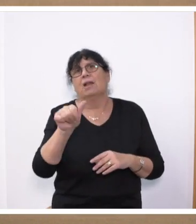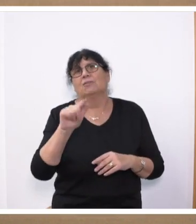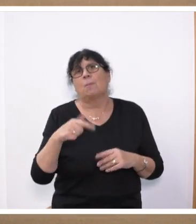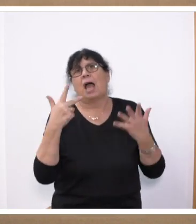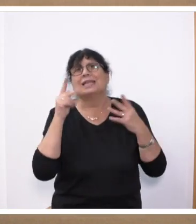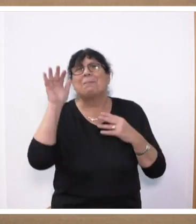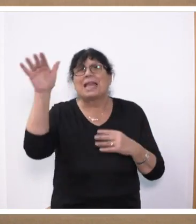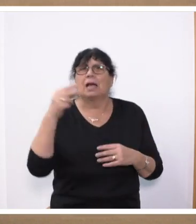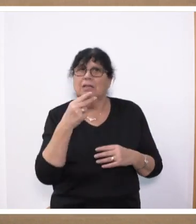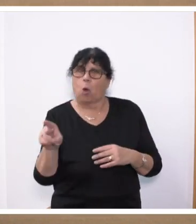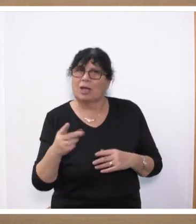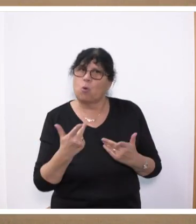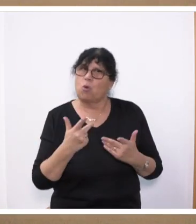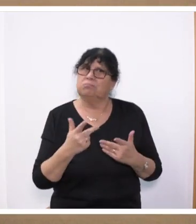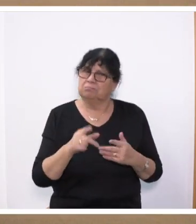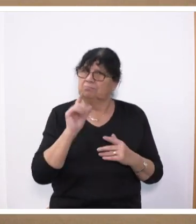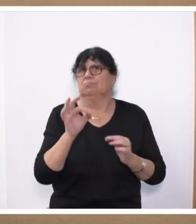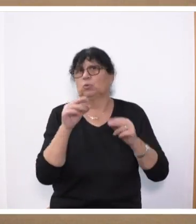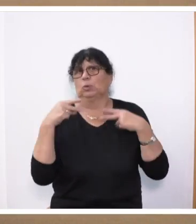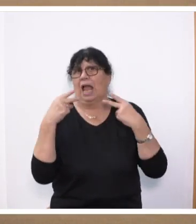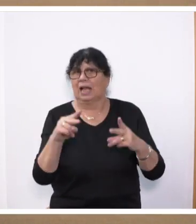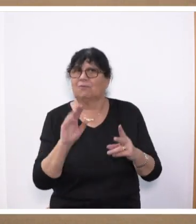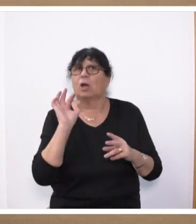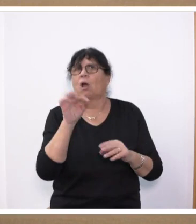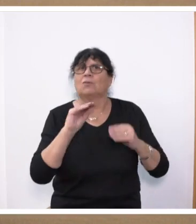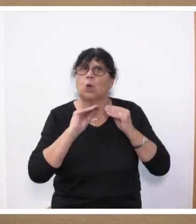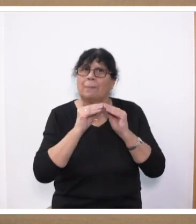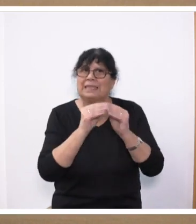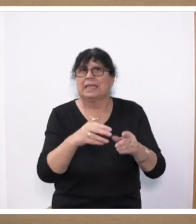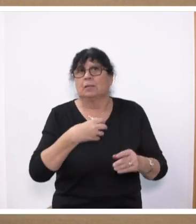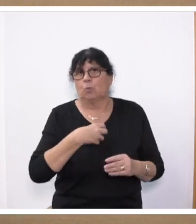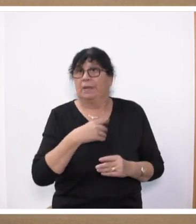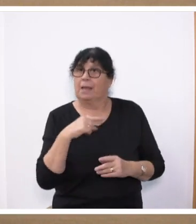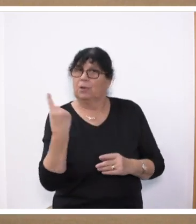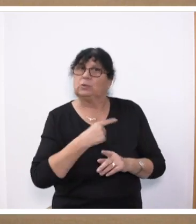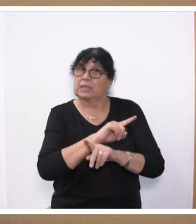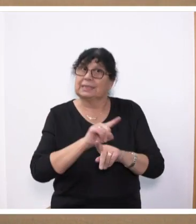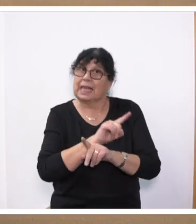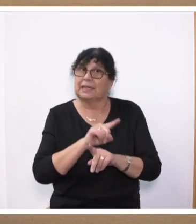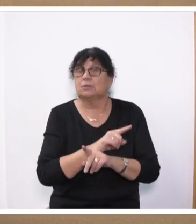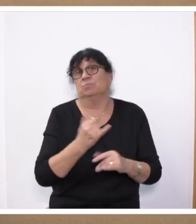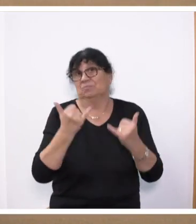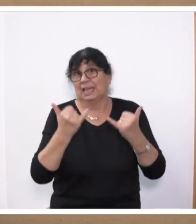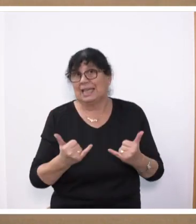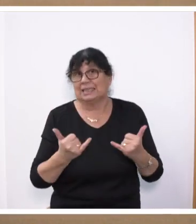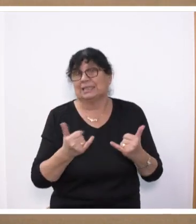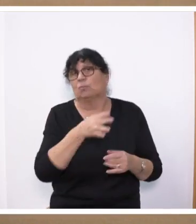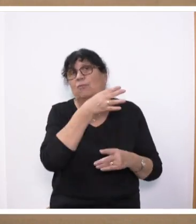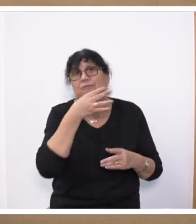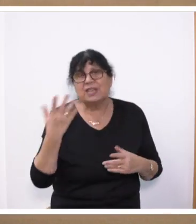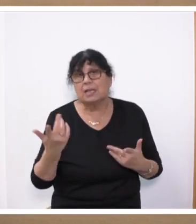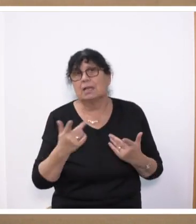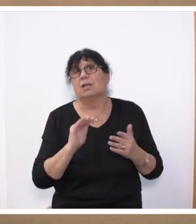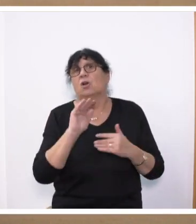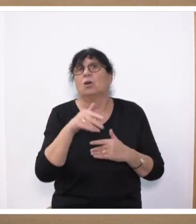gibt ihr eine kraftvolle Antwort auf die komplexen Probleme unserer Zeit und sorgt jetzt, wo so viel